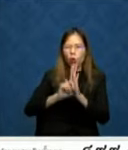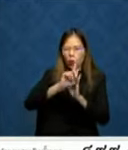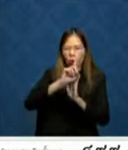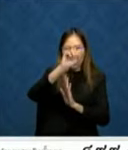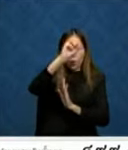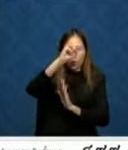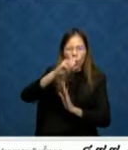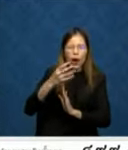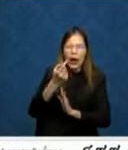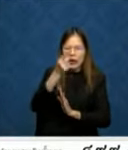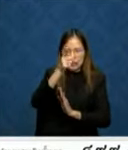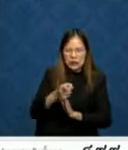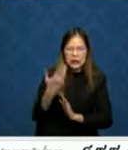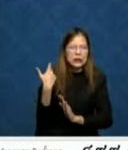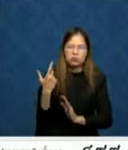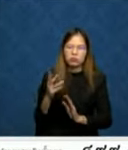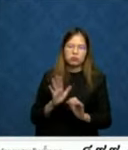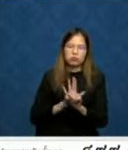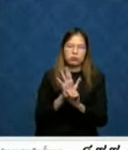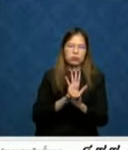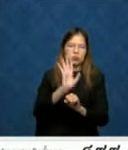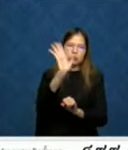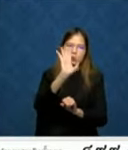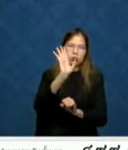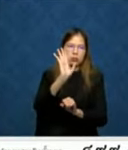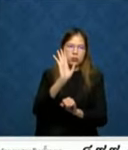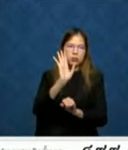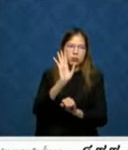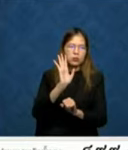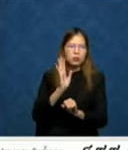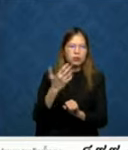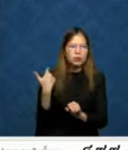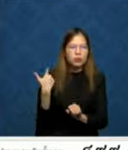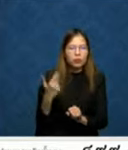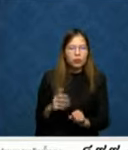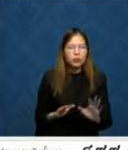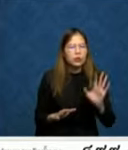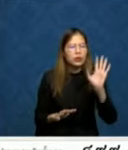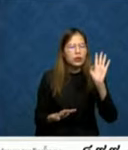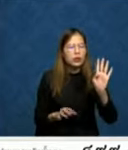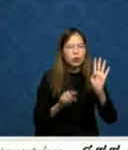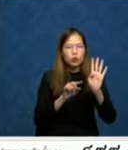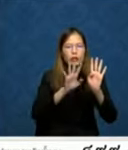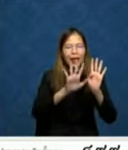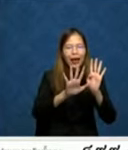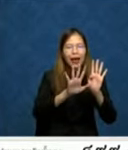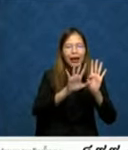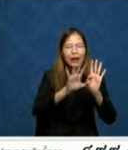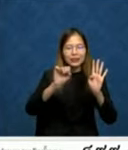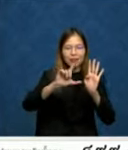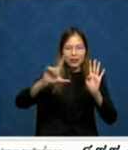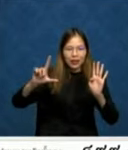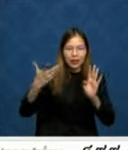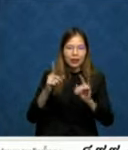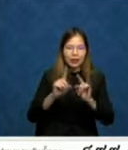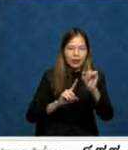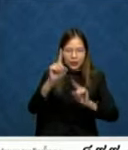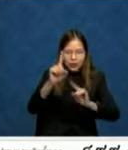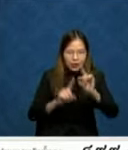แต่ก็ยังไม่คุ้มค่าอยู่ดีนะครับเพราะเงิน 500,000 ล้านบาทหรือ 4.5 แสนล้านบาทในนี้นะครับก็คิดเป็นประ